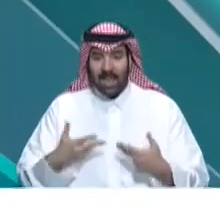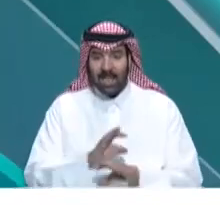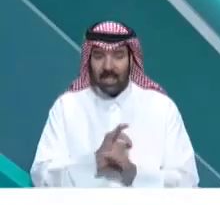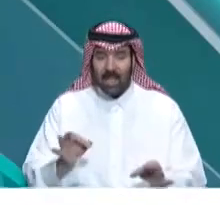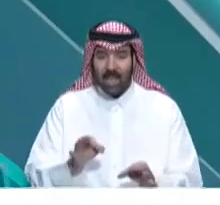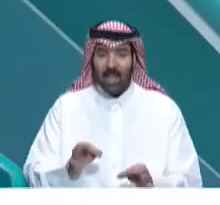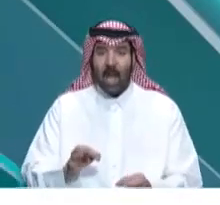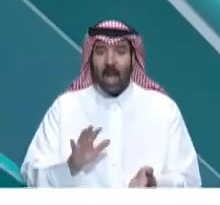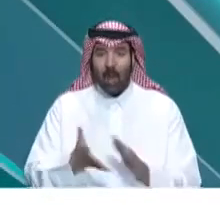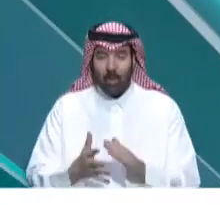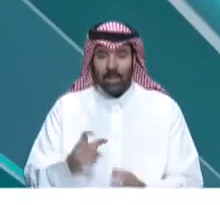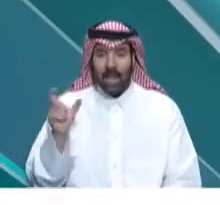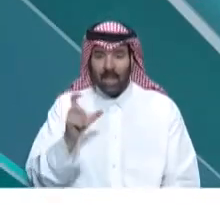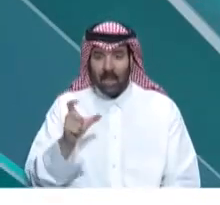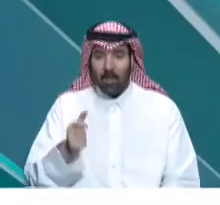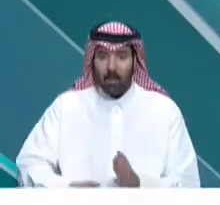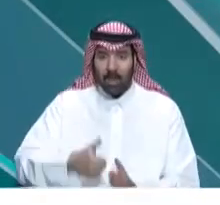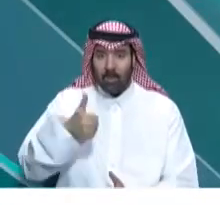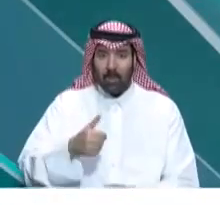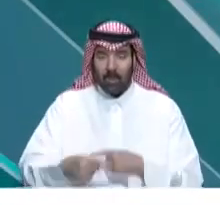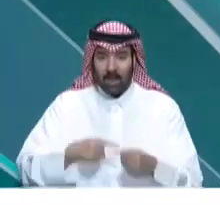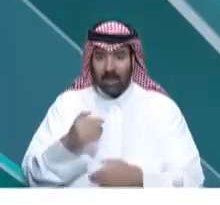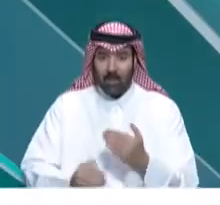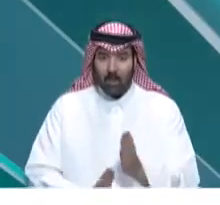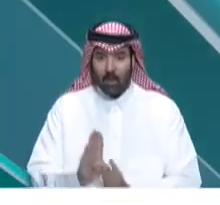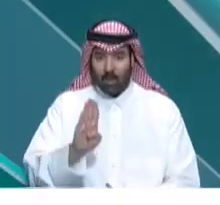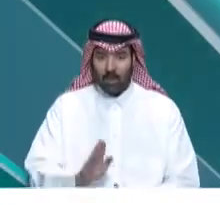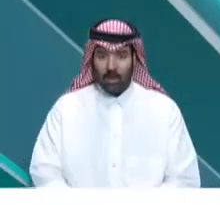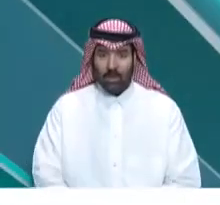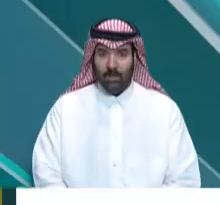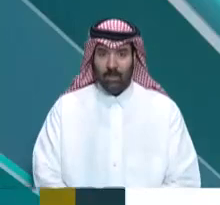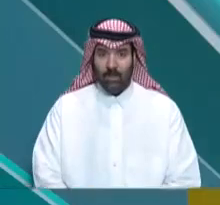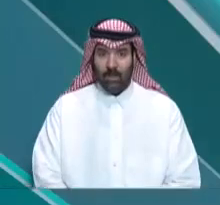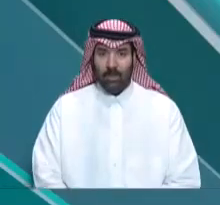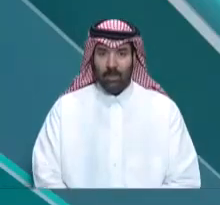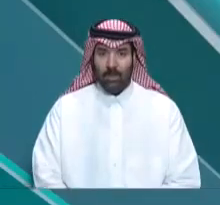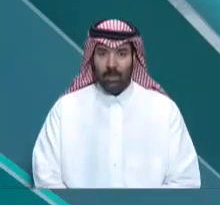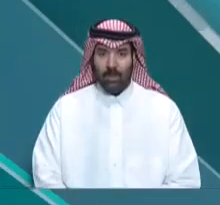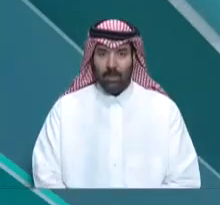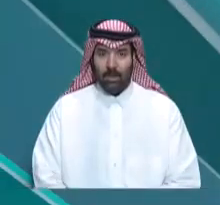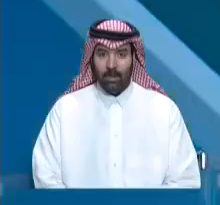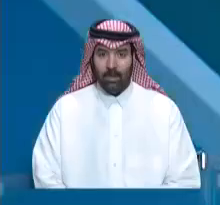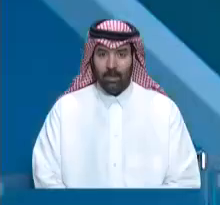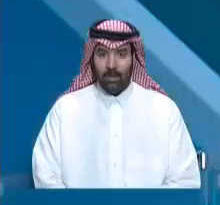الأمة الإسلامية بالعزة والتمكين وبالمزيد من التقدم والازدهار.